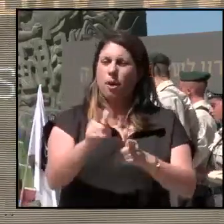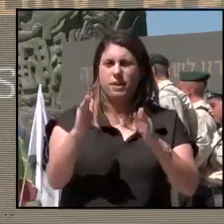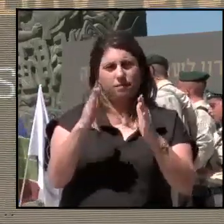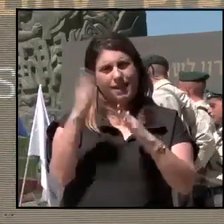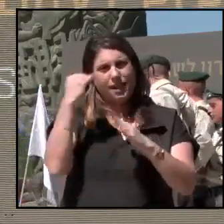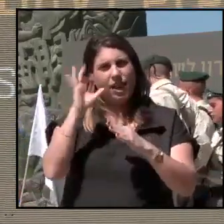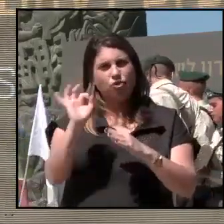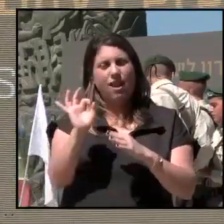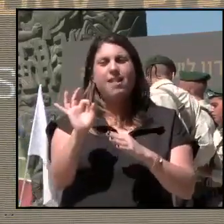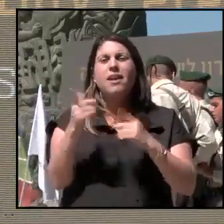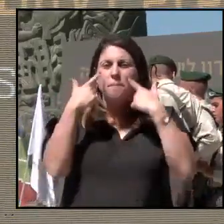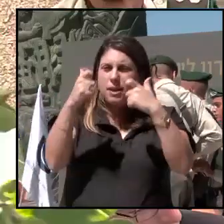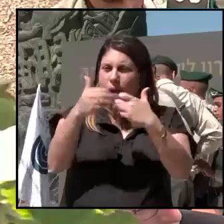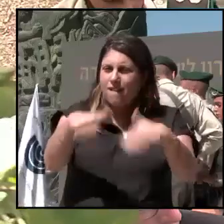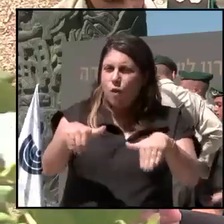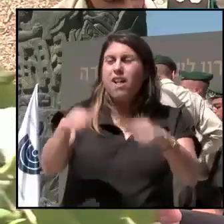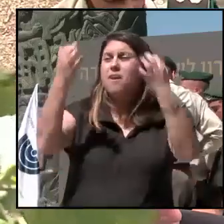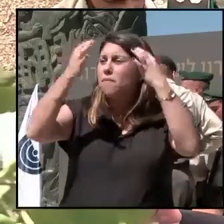הגבול, מכובדיי כולם.